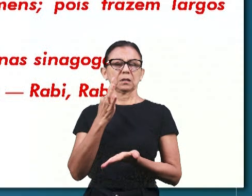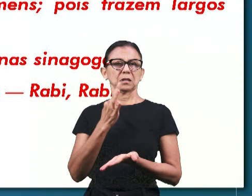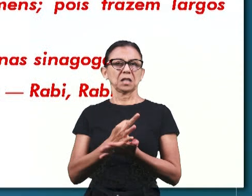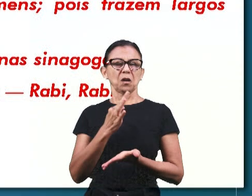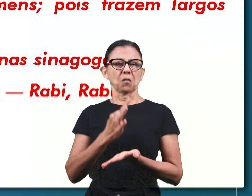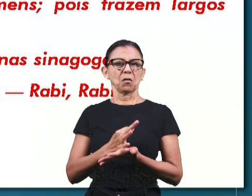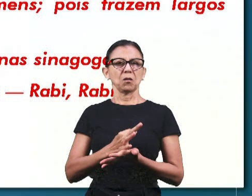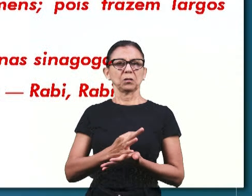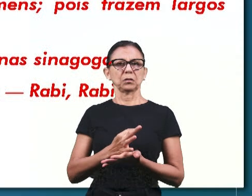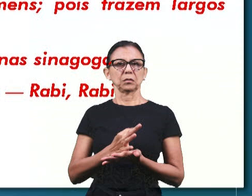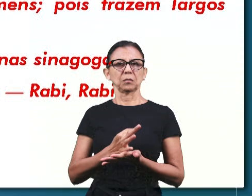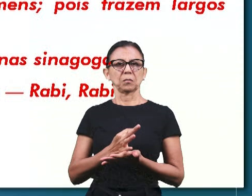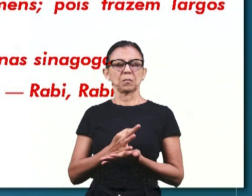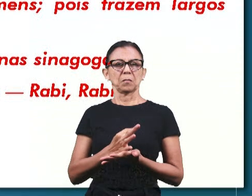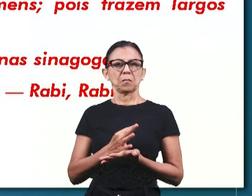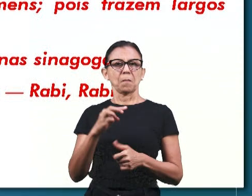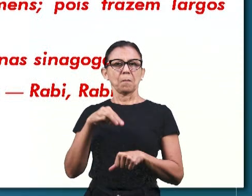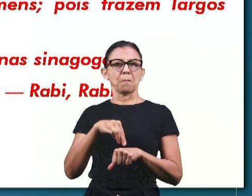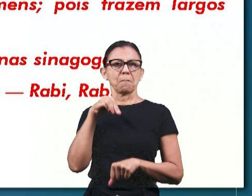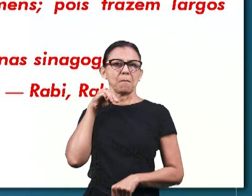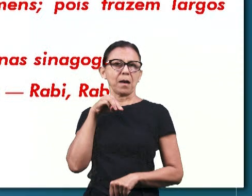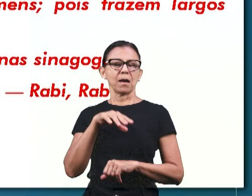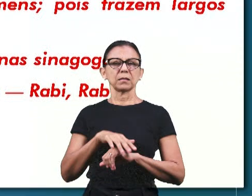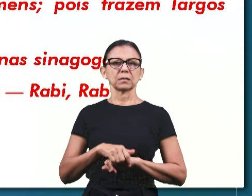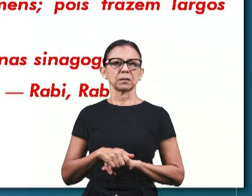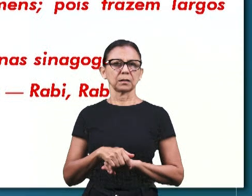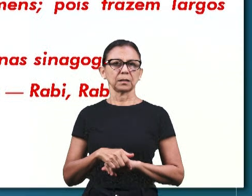titre. C'est cela qui se trouve dans le